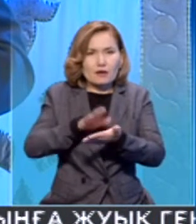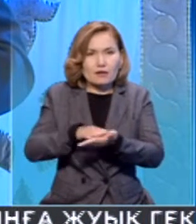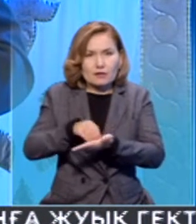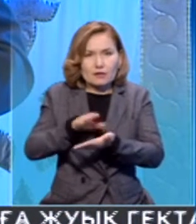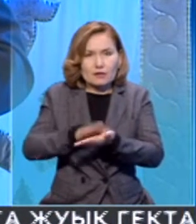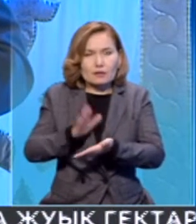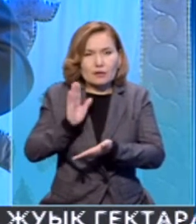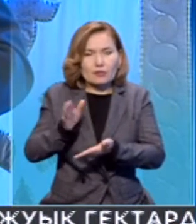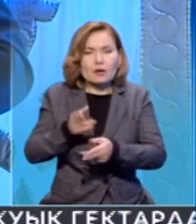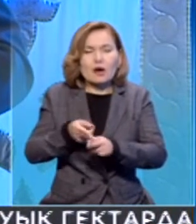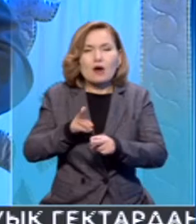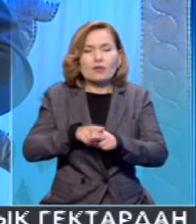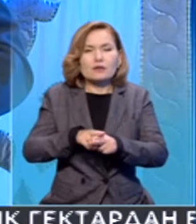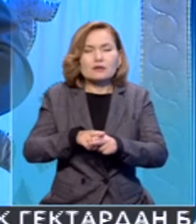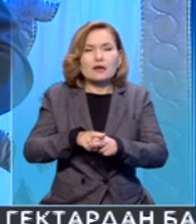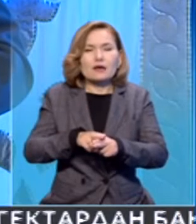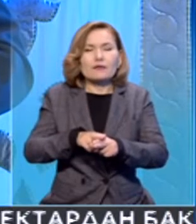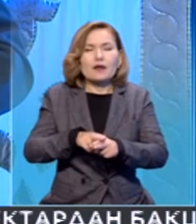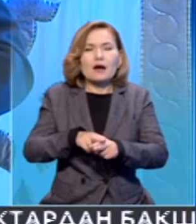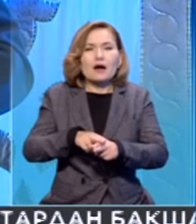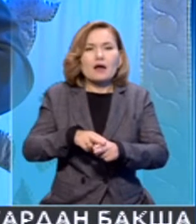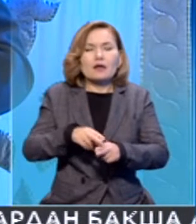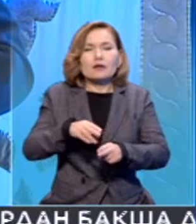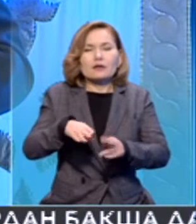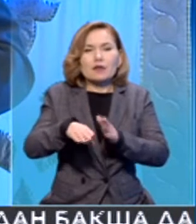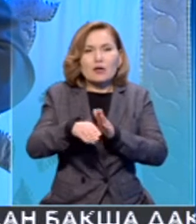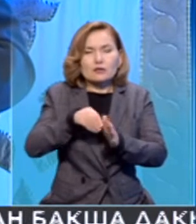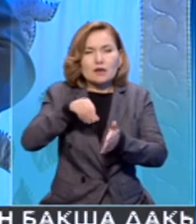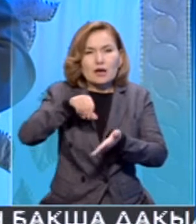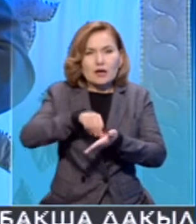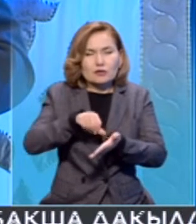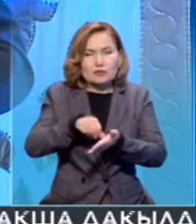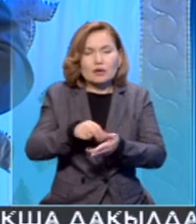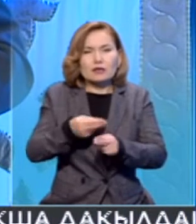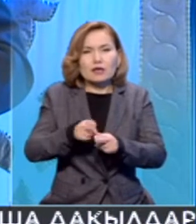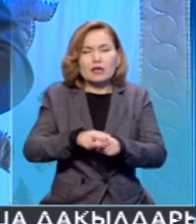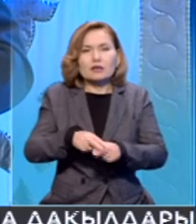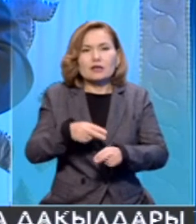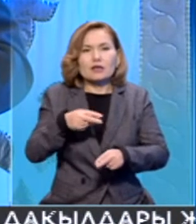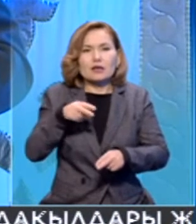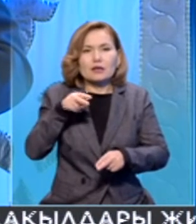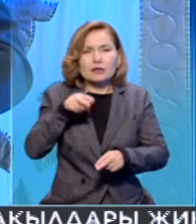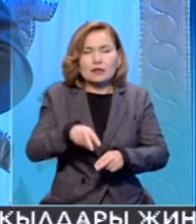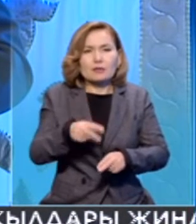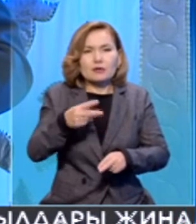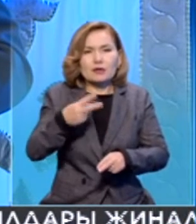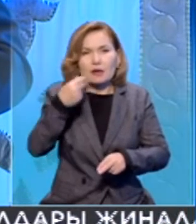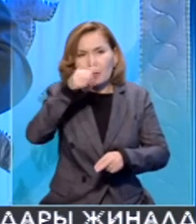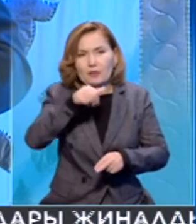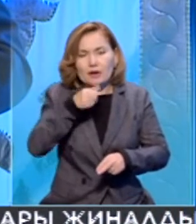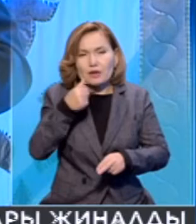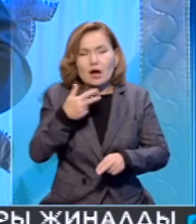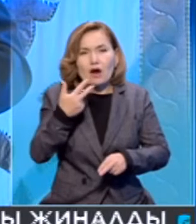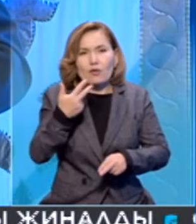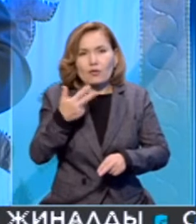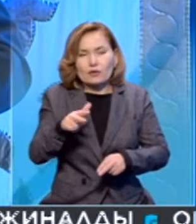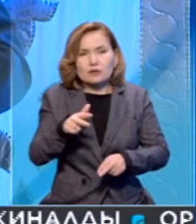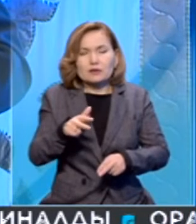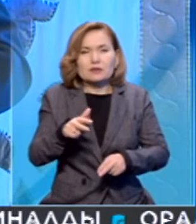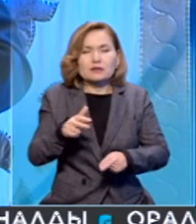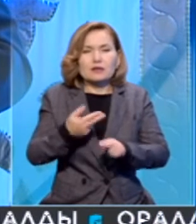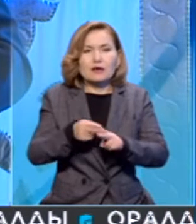Дауыс беруге 20 күн қалғанда 2022 жылғы 30 қазаннан кешіктірмей